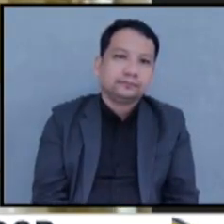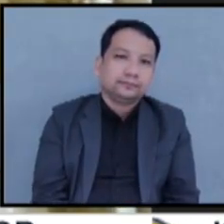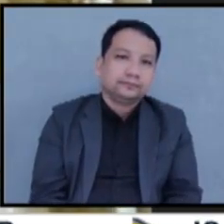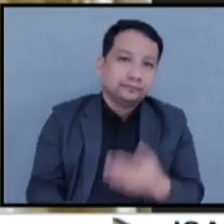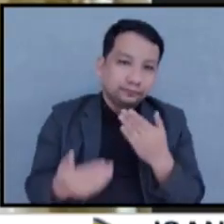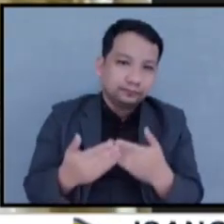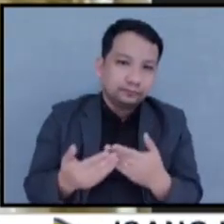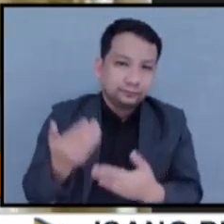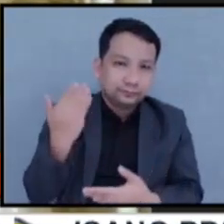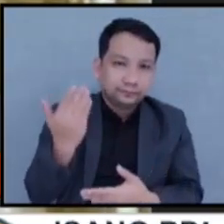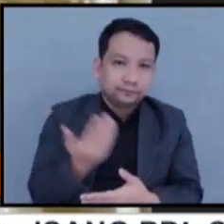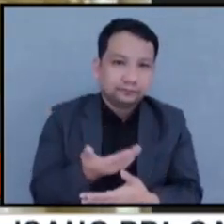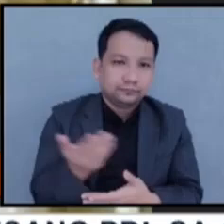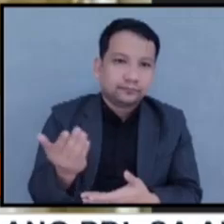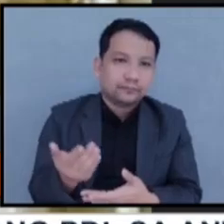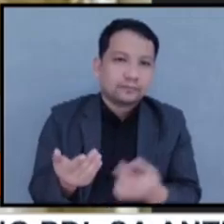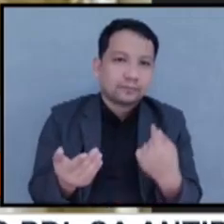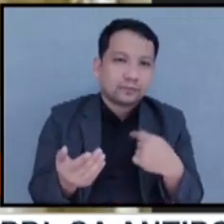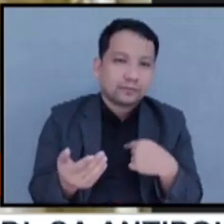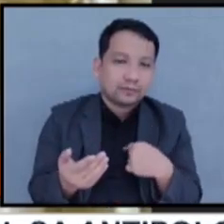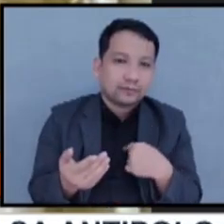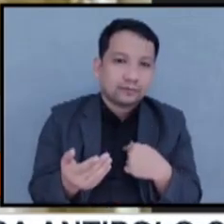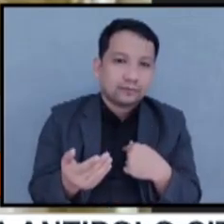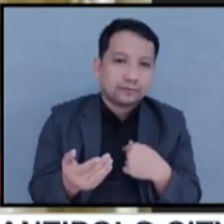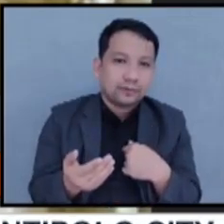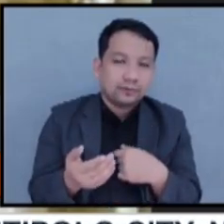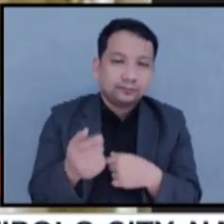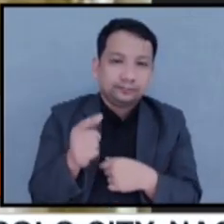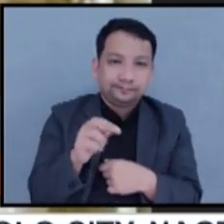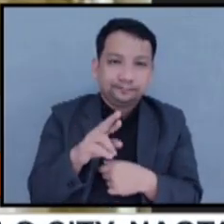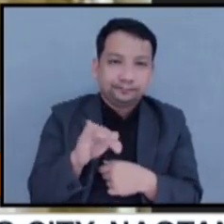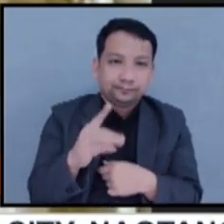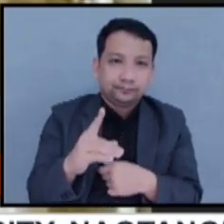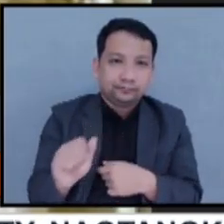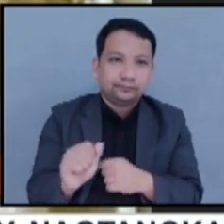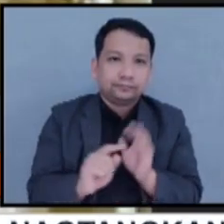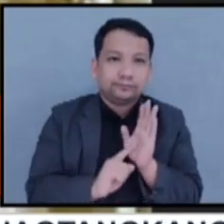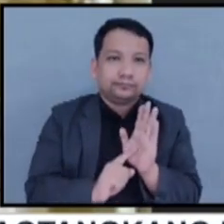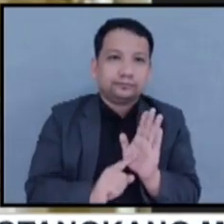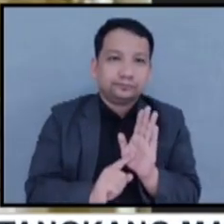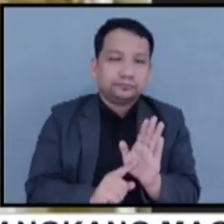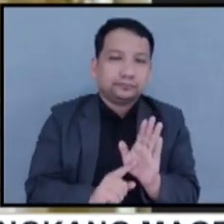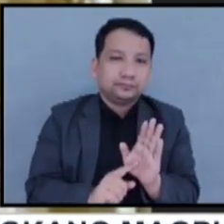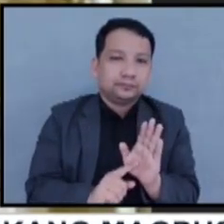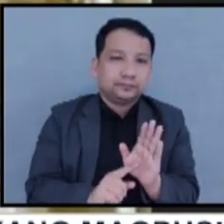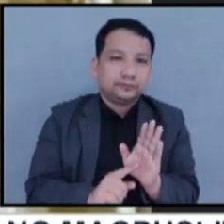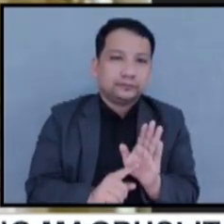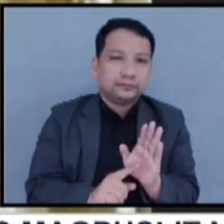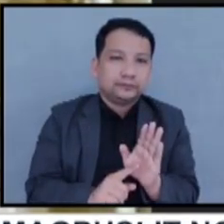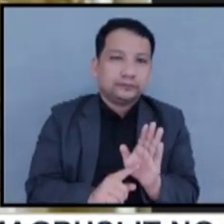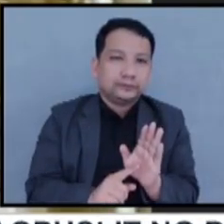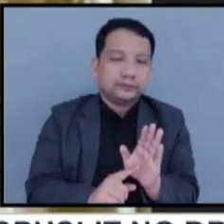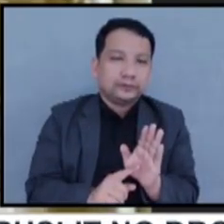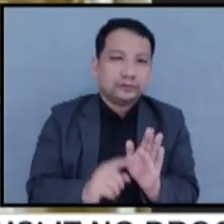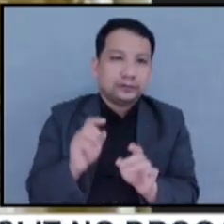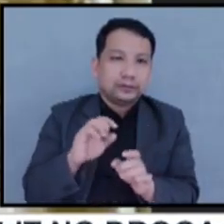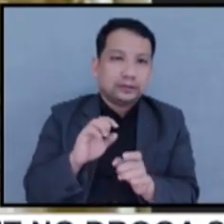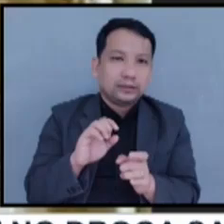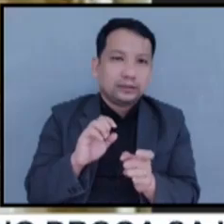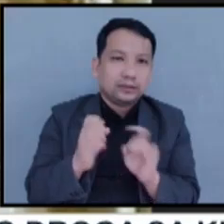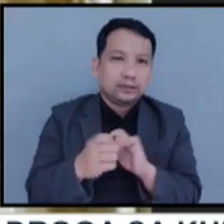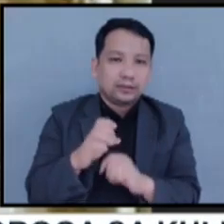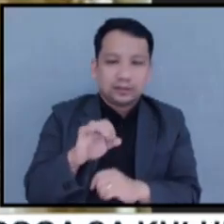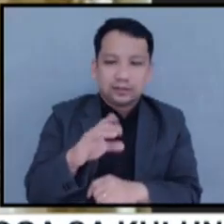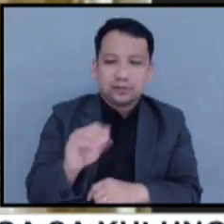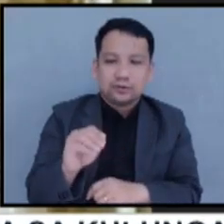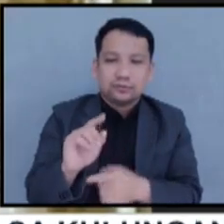Magandang umaga po sa inyong lahat. So ngayon pong darating na trade fair, i-showcase po natin ang ating mga eco-friendly products. So